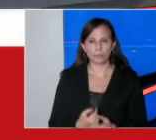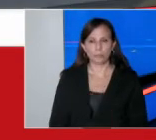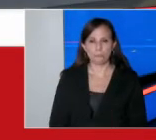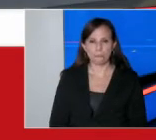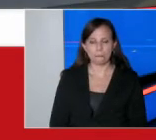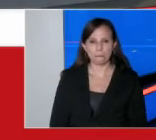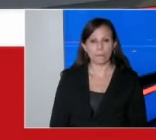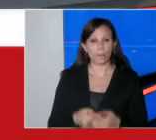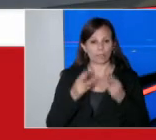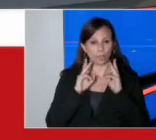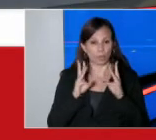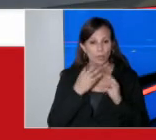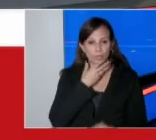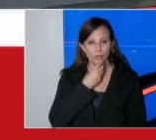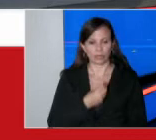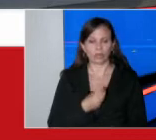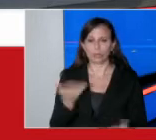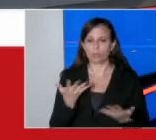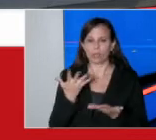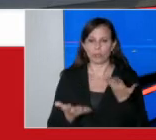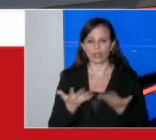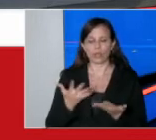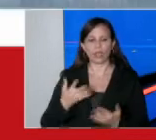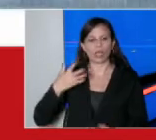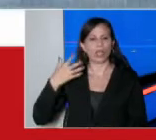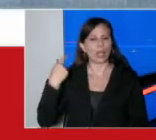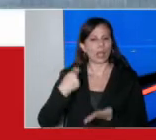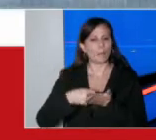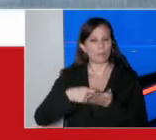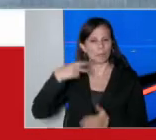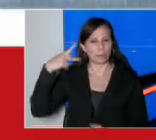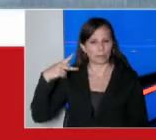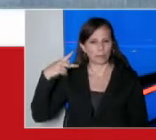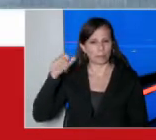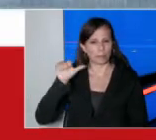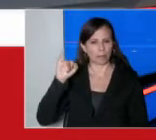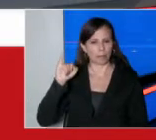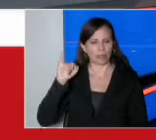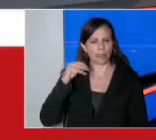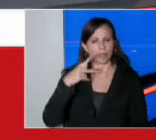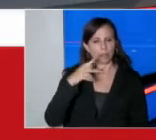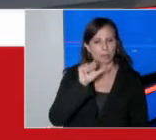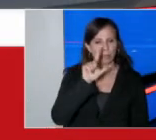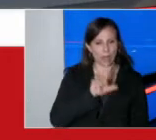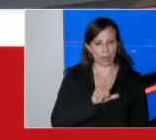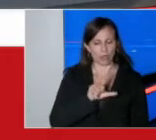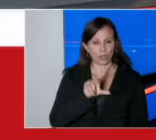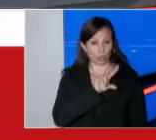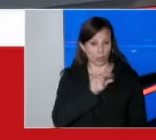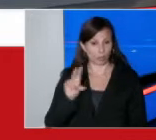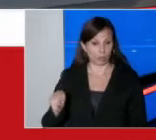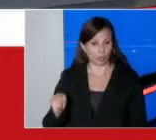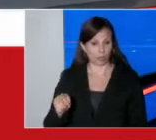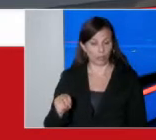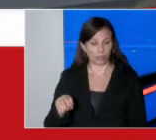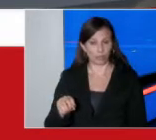טוב, וואו, זה יפה. אגב, מה בהשוואה לפייפל, הסקוואר הזה, היא ממש נושפת באורפה, או שזה לא עד כדי כך?